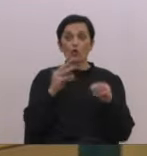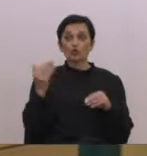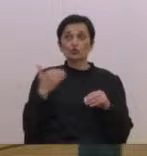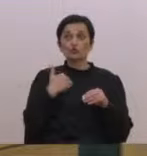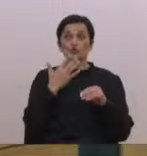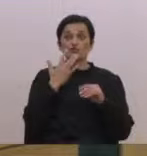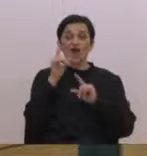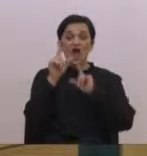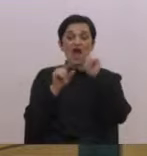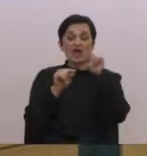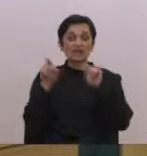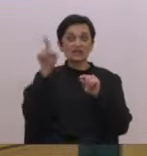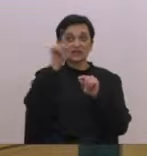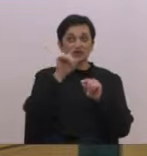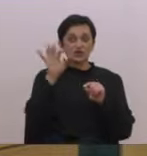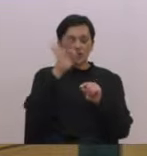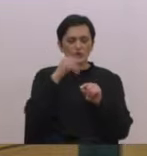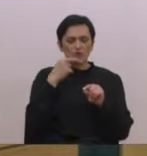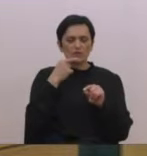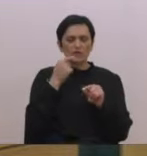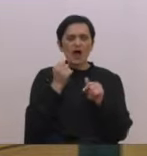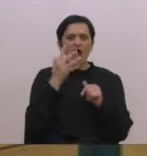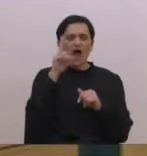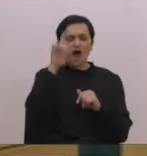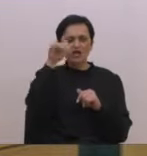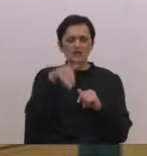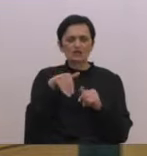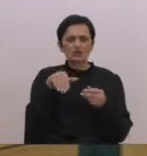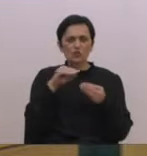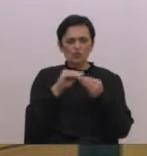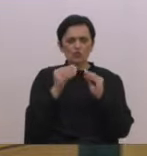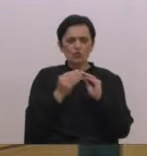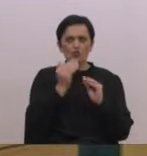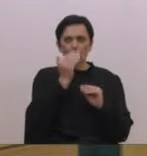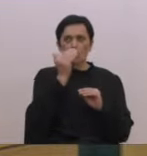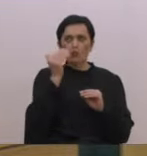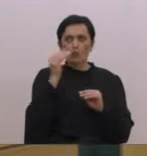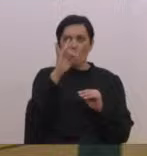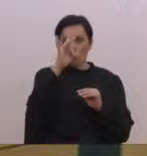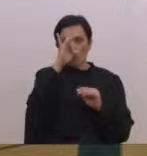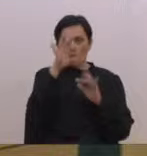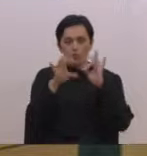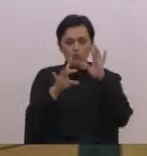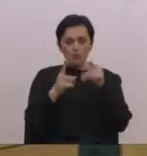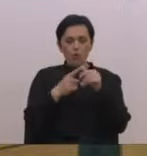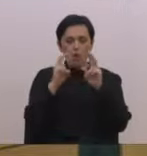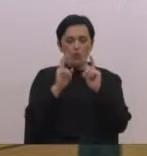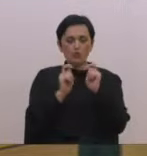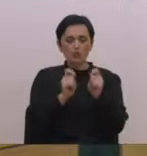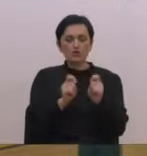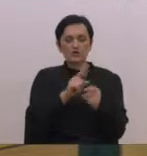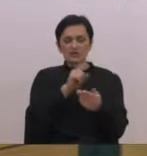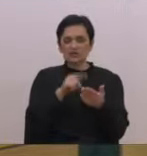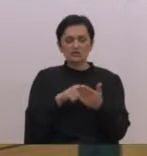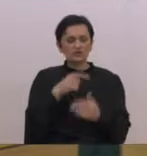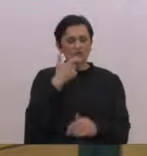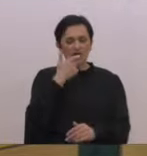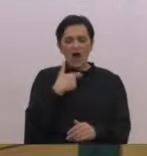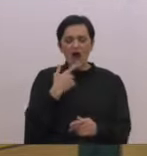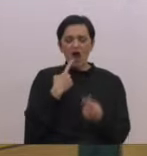ემიგრანტებზე ვსაუბრობთ, ასობით ათასი ემიგრანტის პრობლემაზე, პოპულიზმი უწოდო ამ საკითხს.